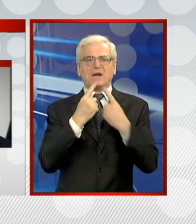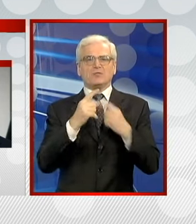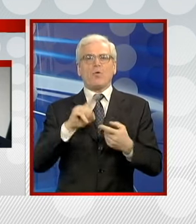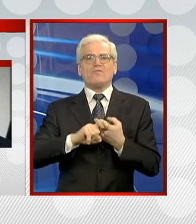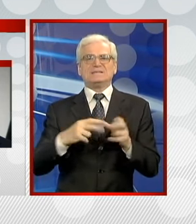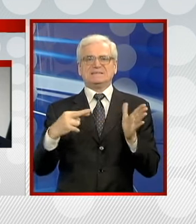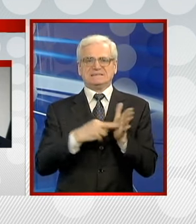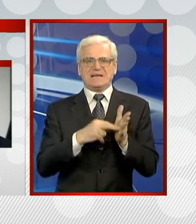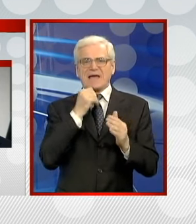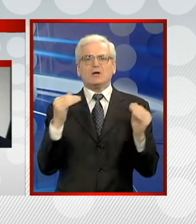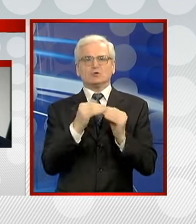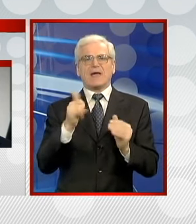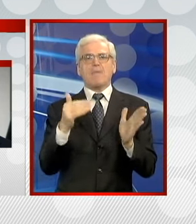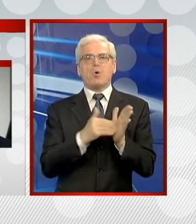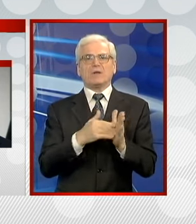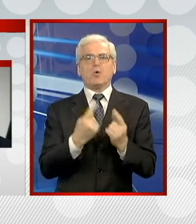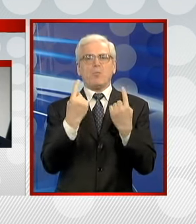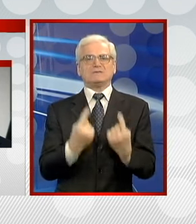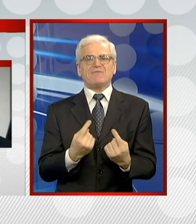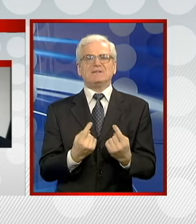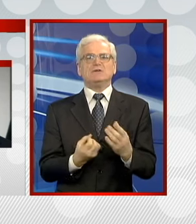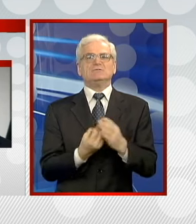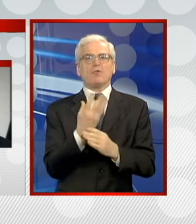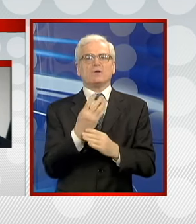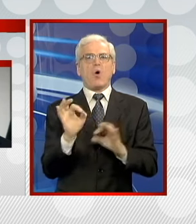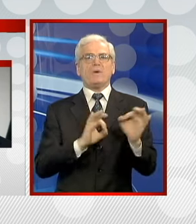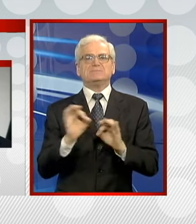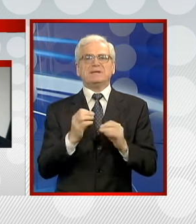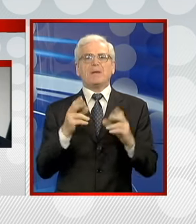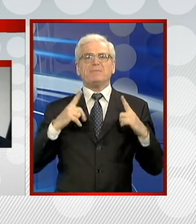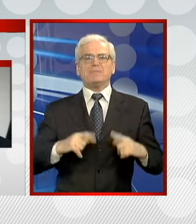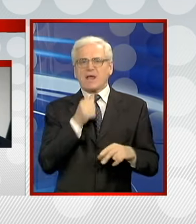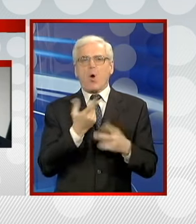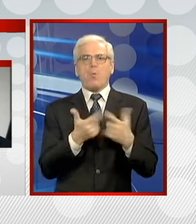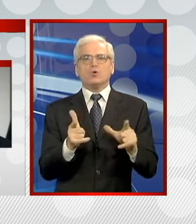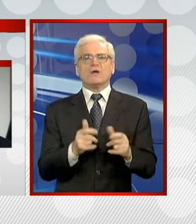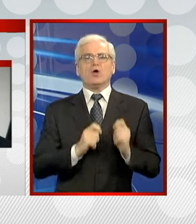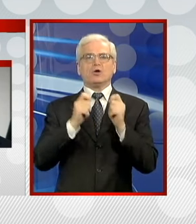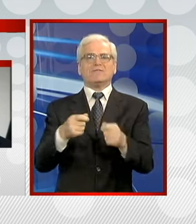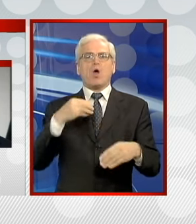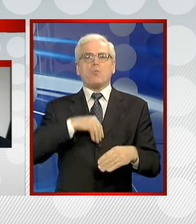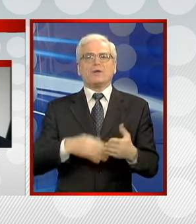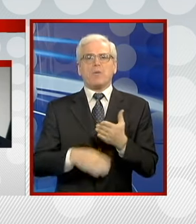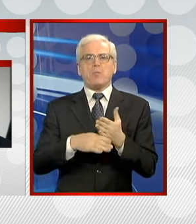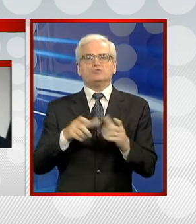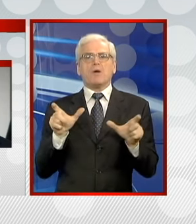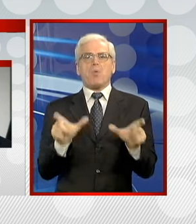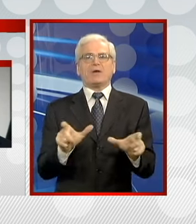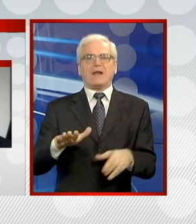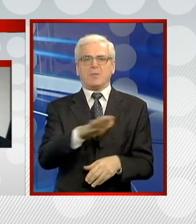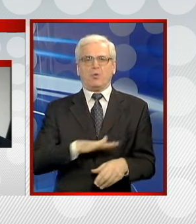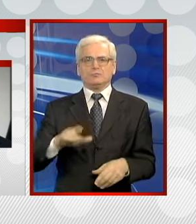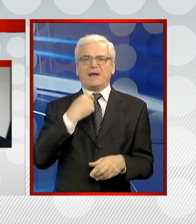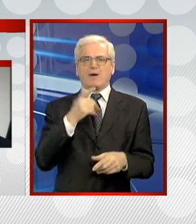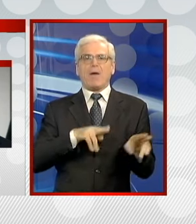Siriji i složili se da je potrebno uspostaviti primirje i omogućiti dostavljanje humanitarne pomoći blokiranim područjima, navelo